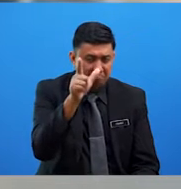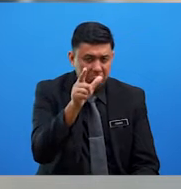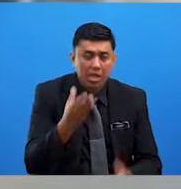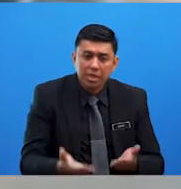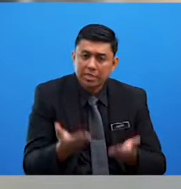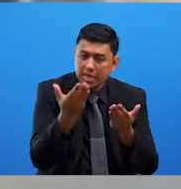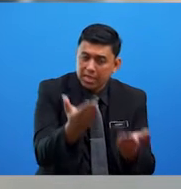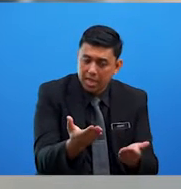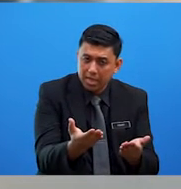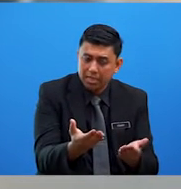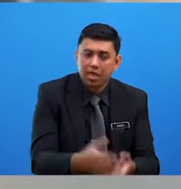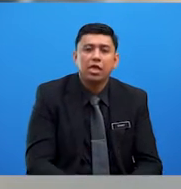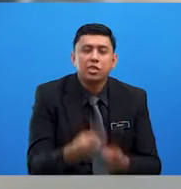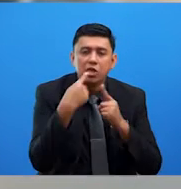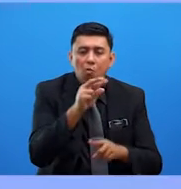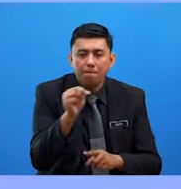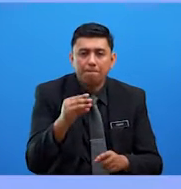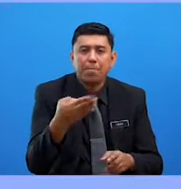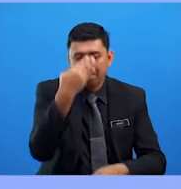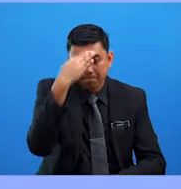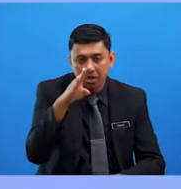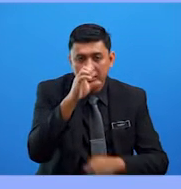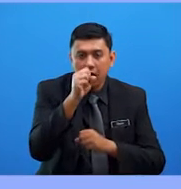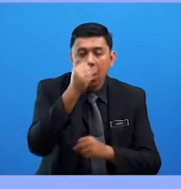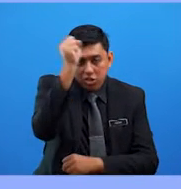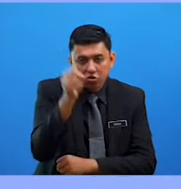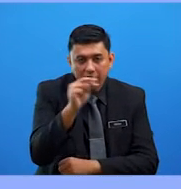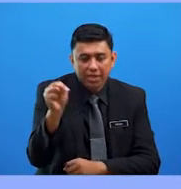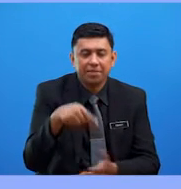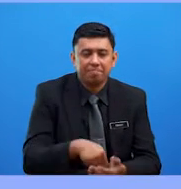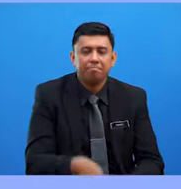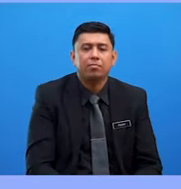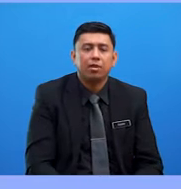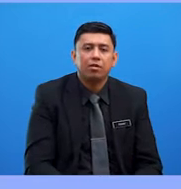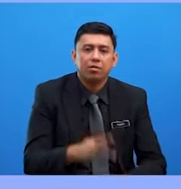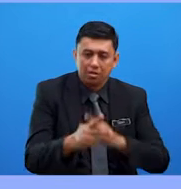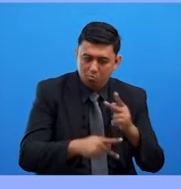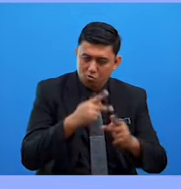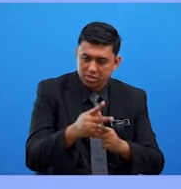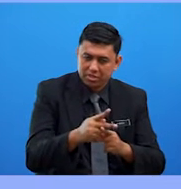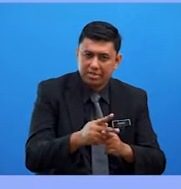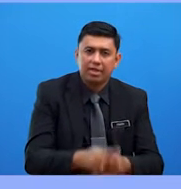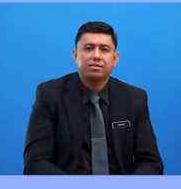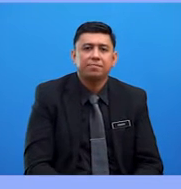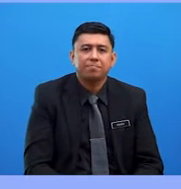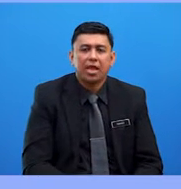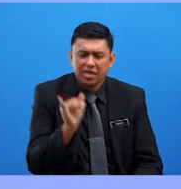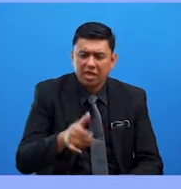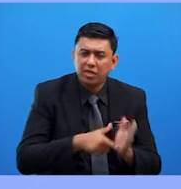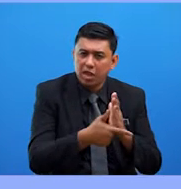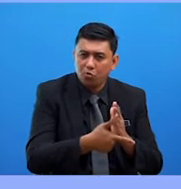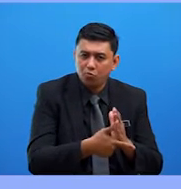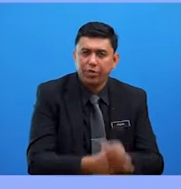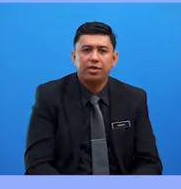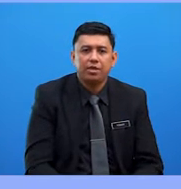cadangan jawapan bagi soalan ini. Proses perniagaan yang dilalui oleh sebuah perniagaan.